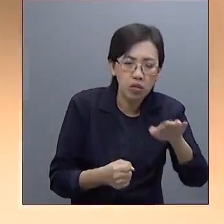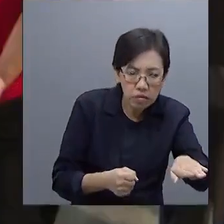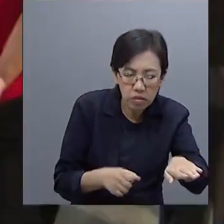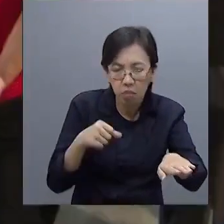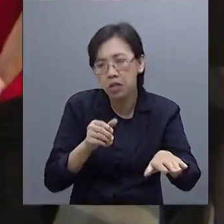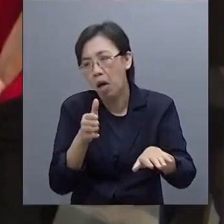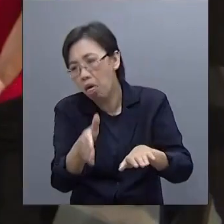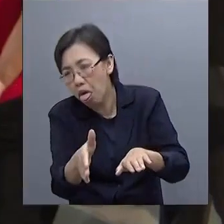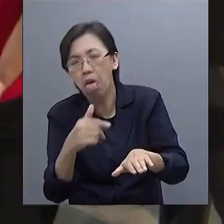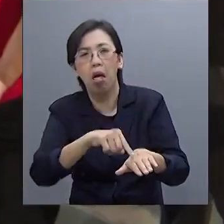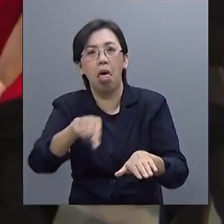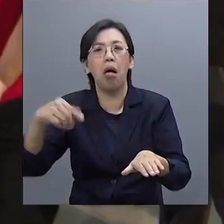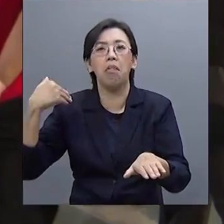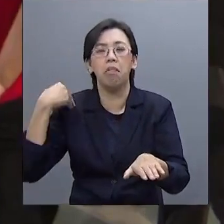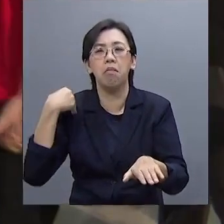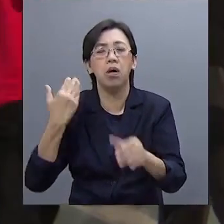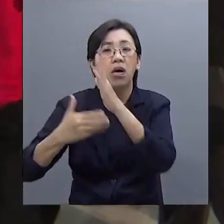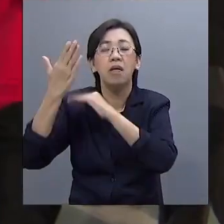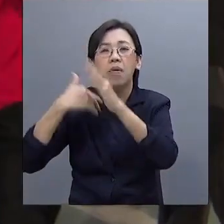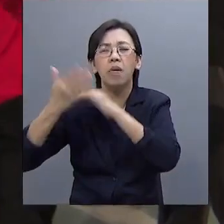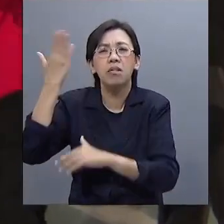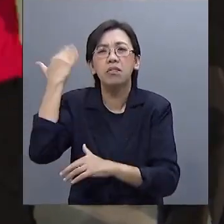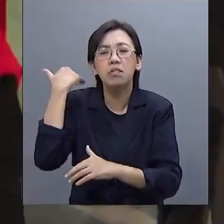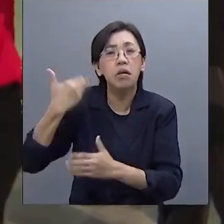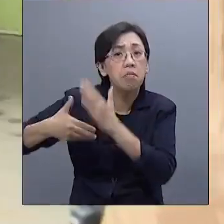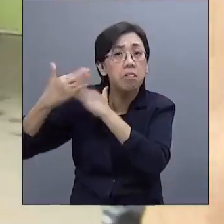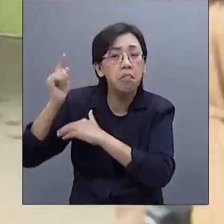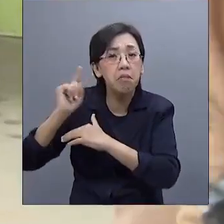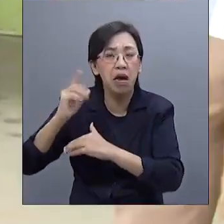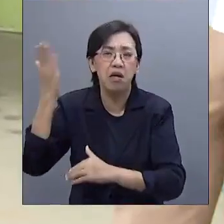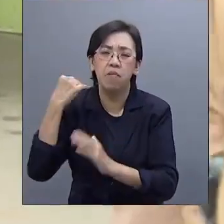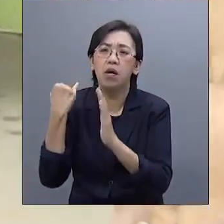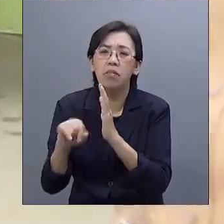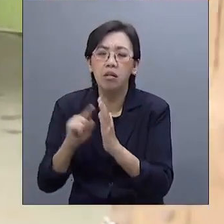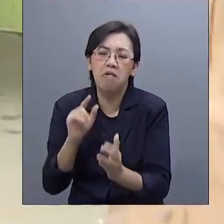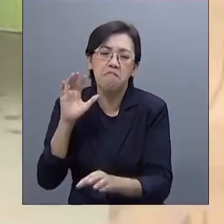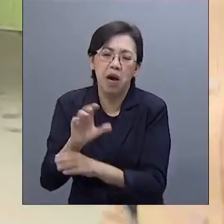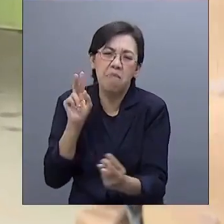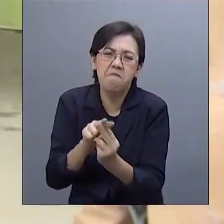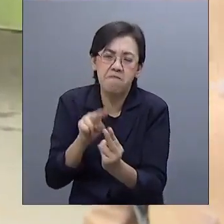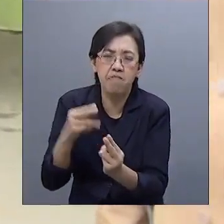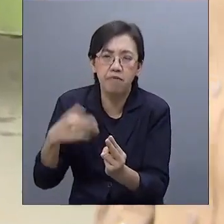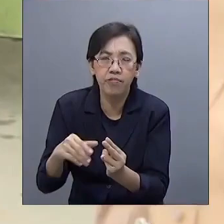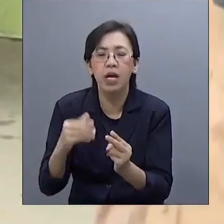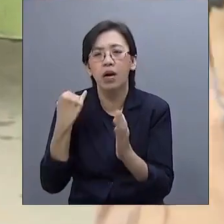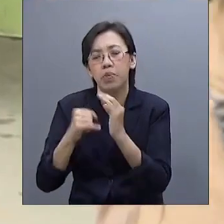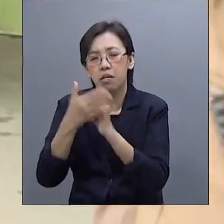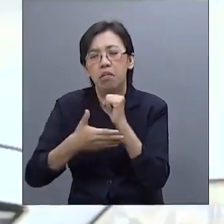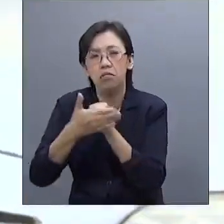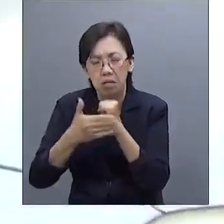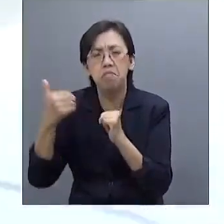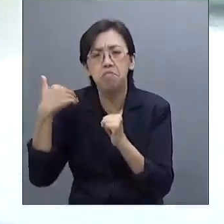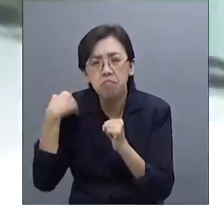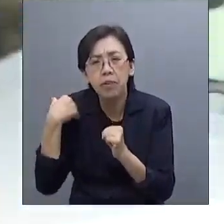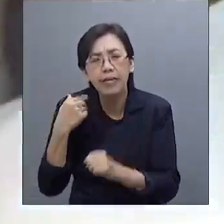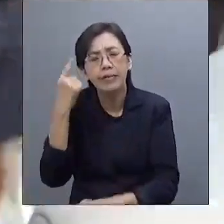ซึ่งการตรวจสอบประวัติอาชญากรรมย้อนหลังเนี่ยพบว่าเคยต้องโทษคดีข่มขืนและคดียาเสพติดมาแล้วก็เลยทำ